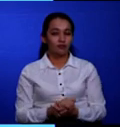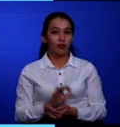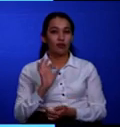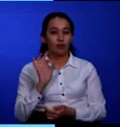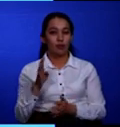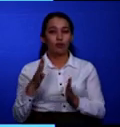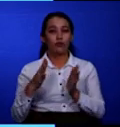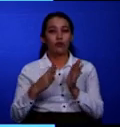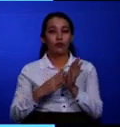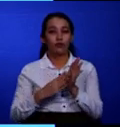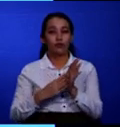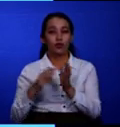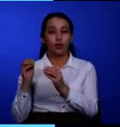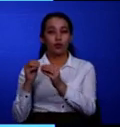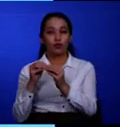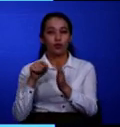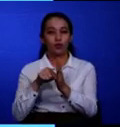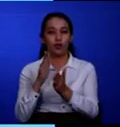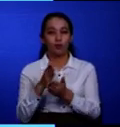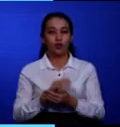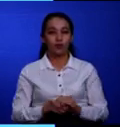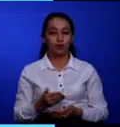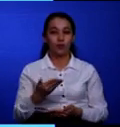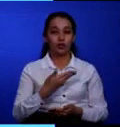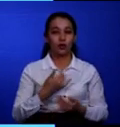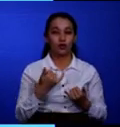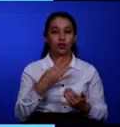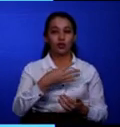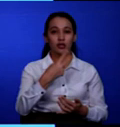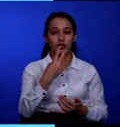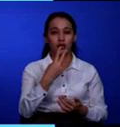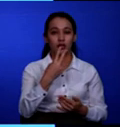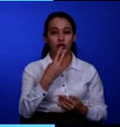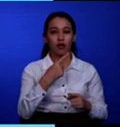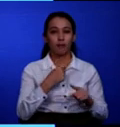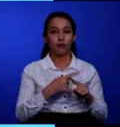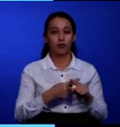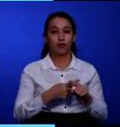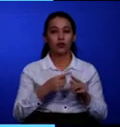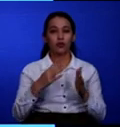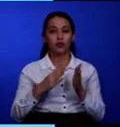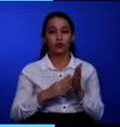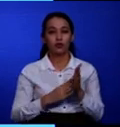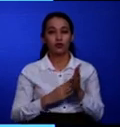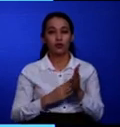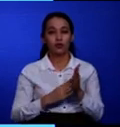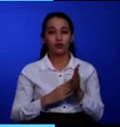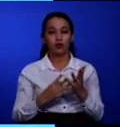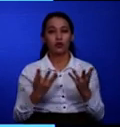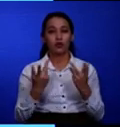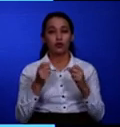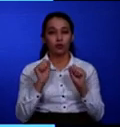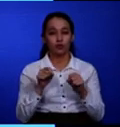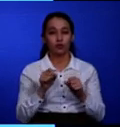To'ppa to'g'ri, 9 ta o'nlik bor. Biz 42 ta o'nlikka 9 ta o'nlikni hisoblab ola olamiz,